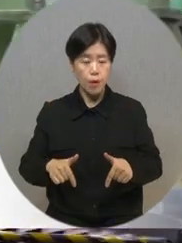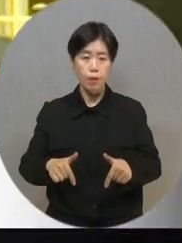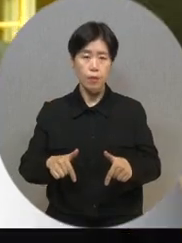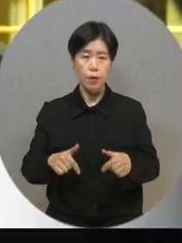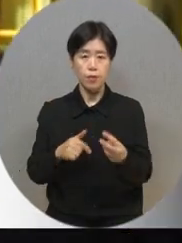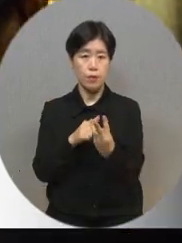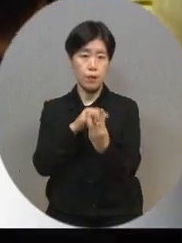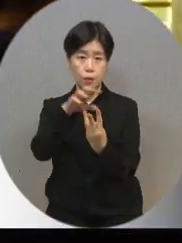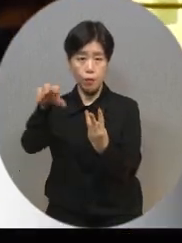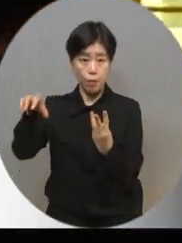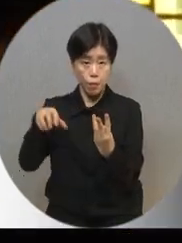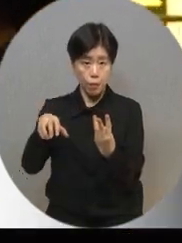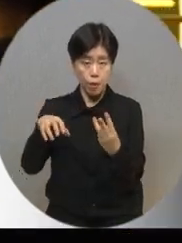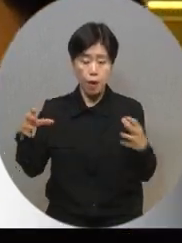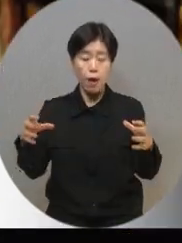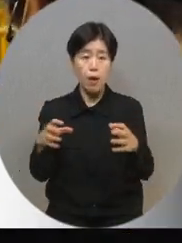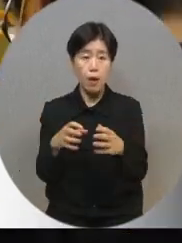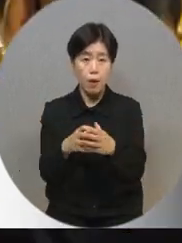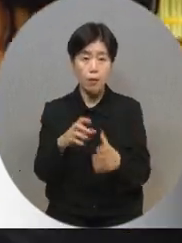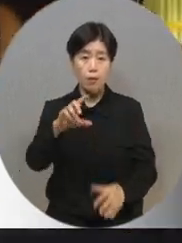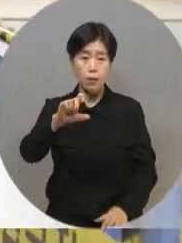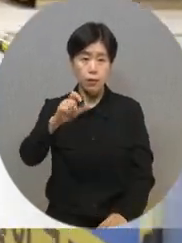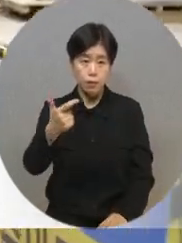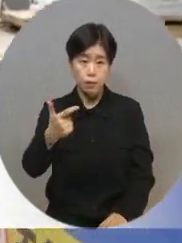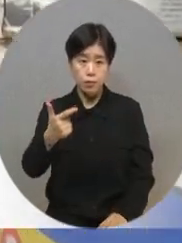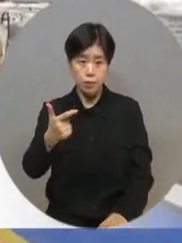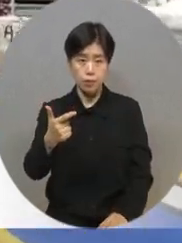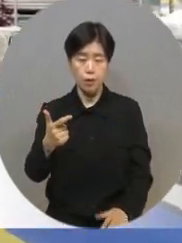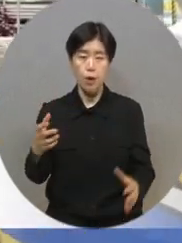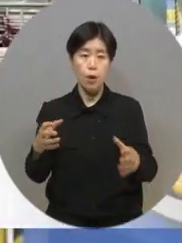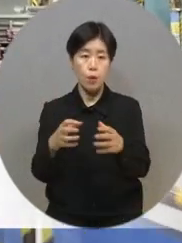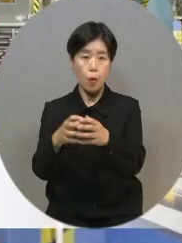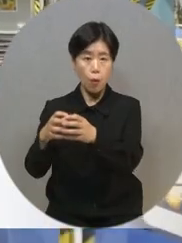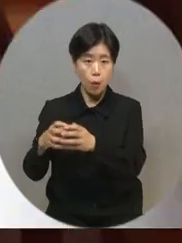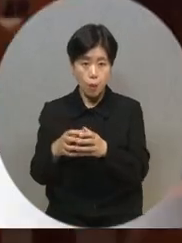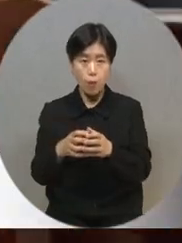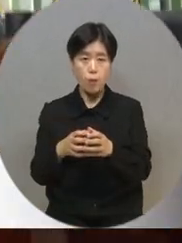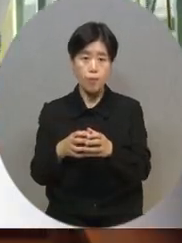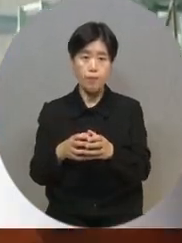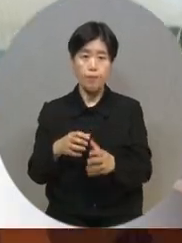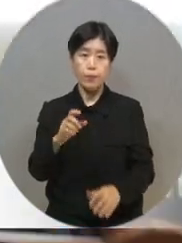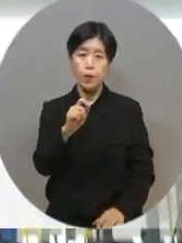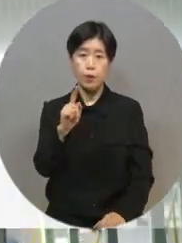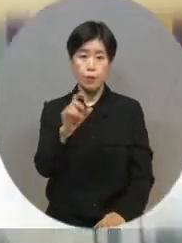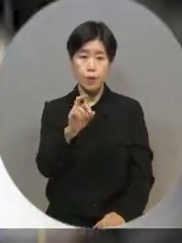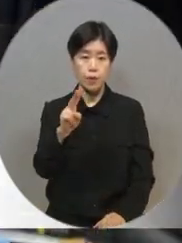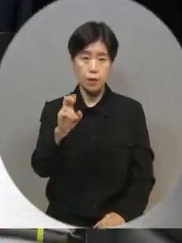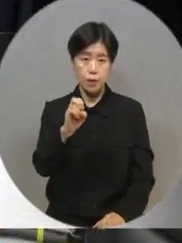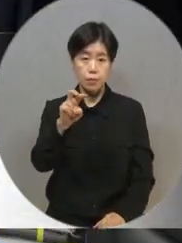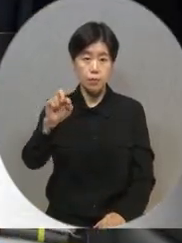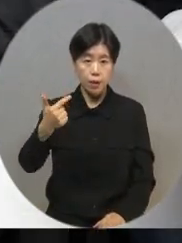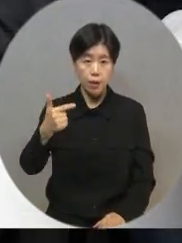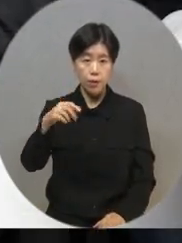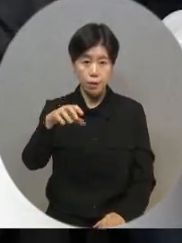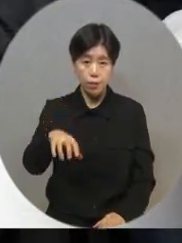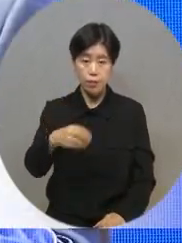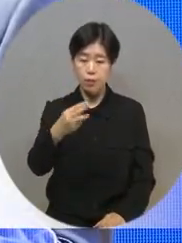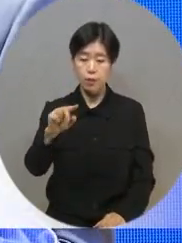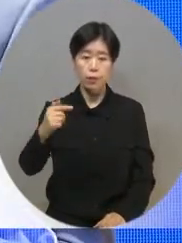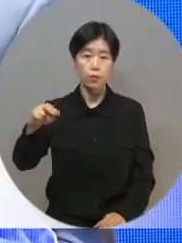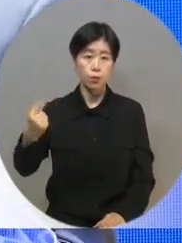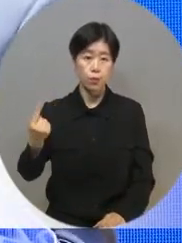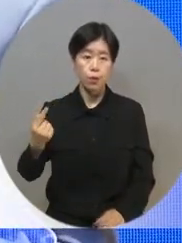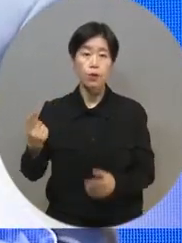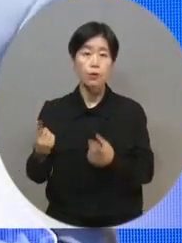등 16개 기관이 참여해 광양만권의 탄소중립과 수소산업 육성 및 발전 등